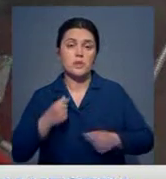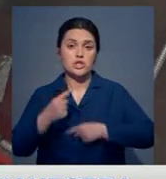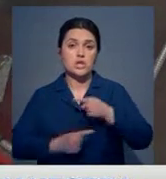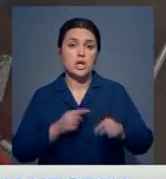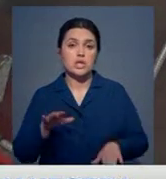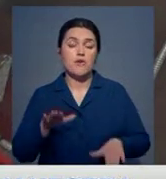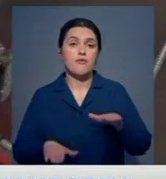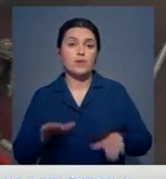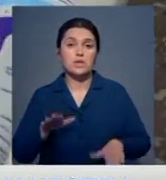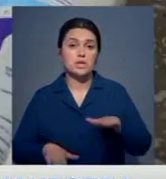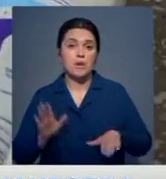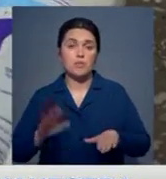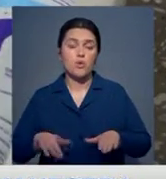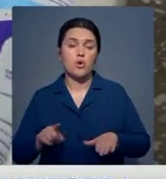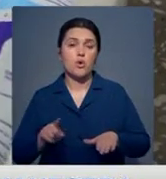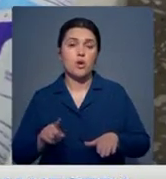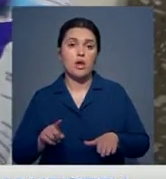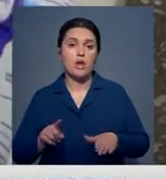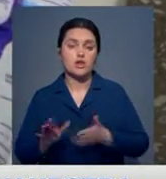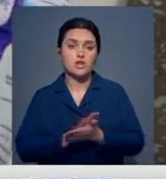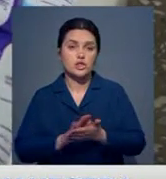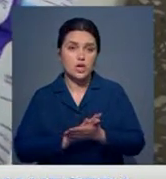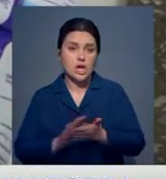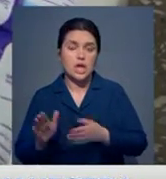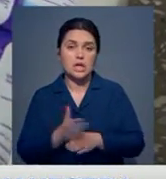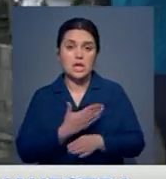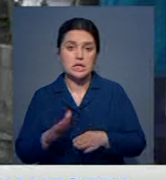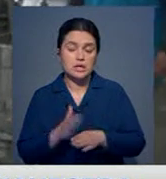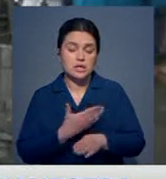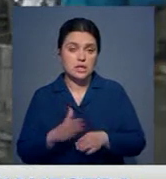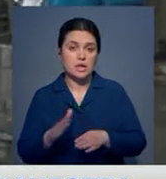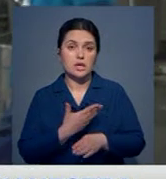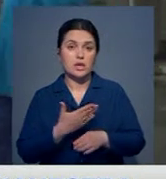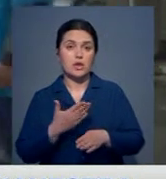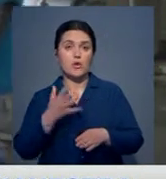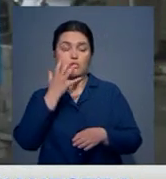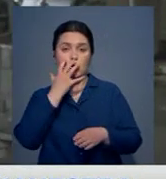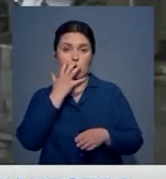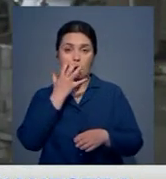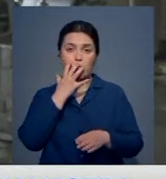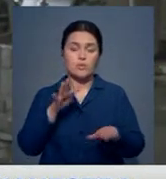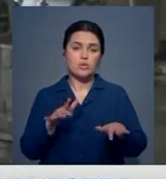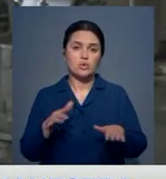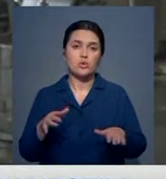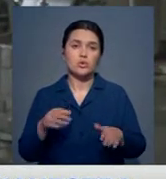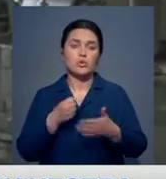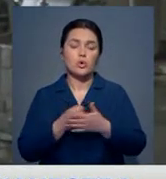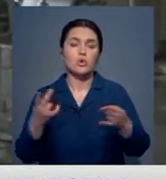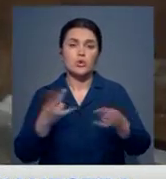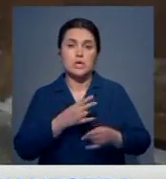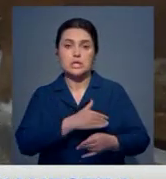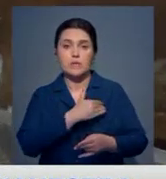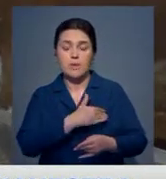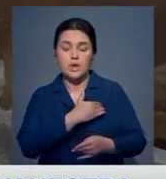потом происходит процеживание, происходит отдельная нормализация. Молоко подогреваем до нужной температуры и